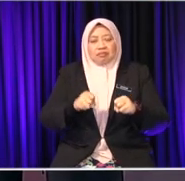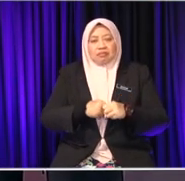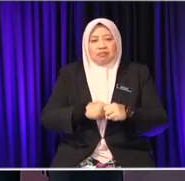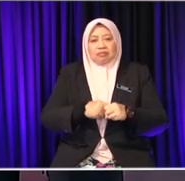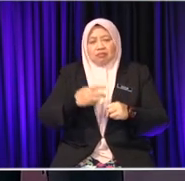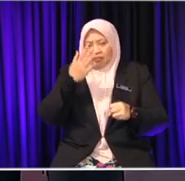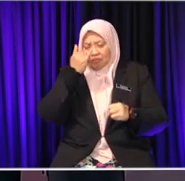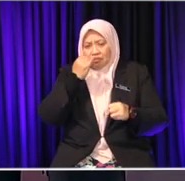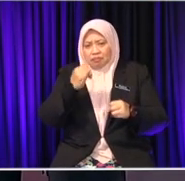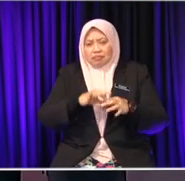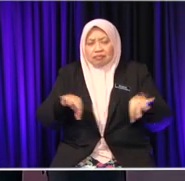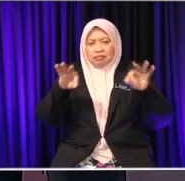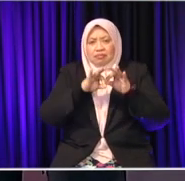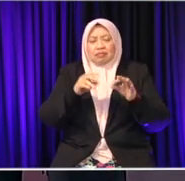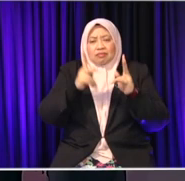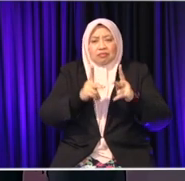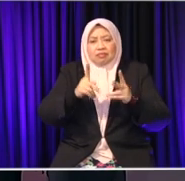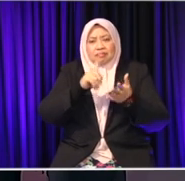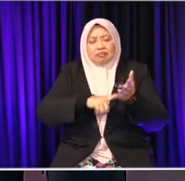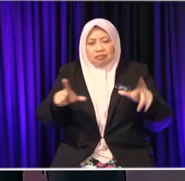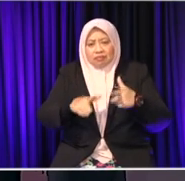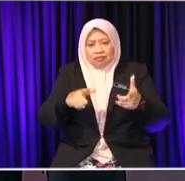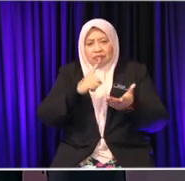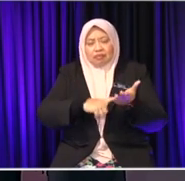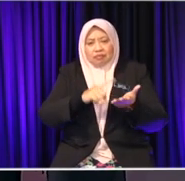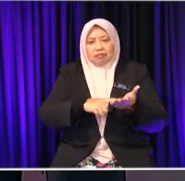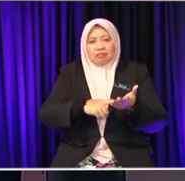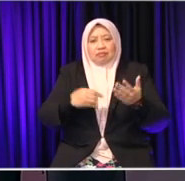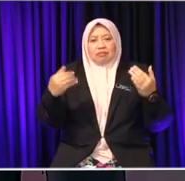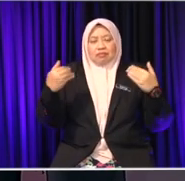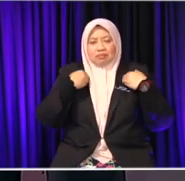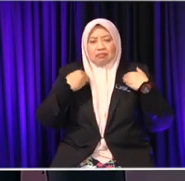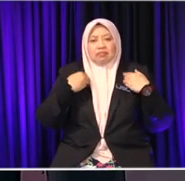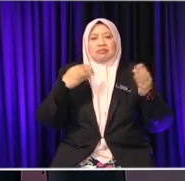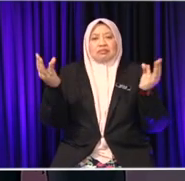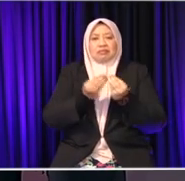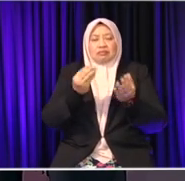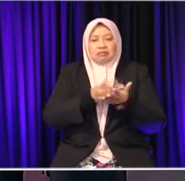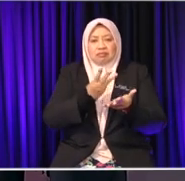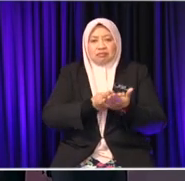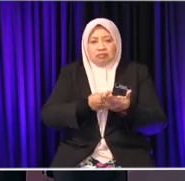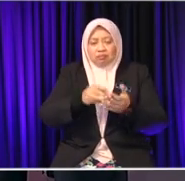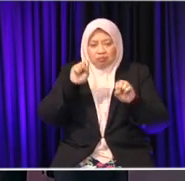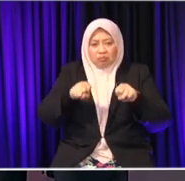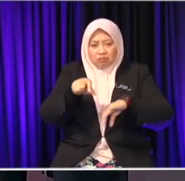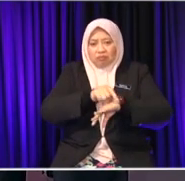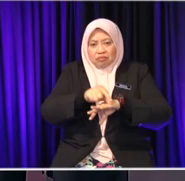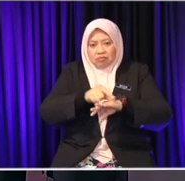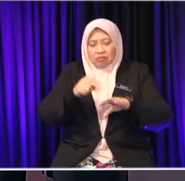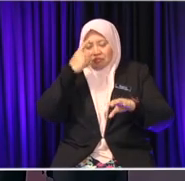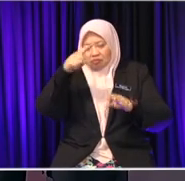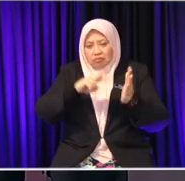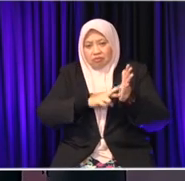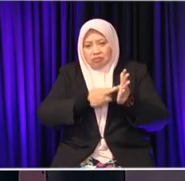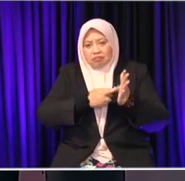ini karena berlaku apa-apa kita akan ada sejumlah uangnya akan kita tahu boleh digunakan untuk membaiki kereta